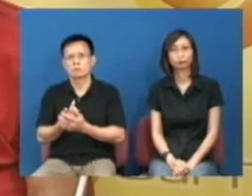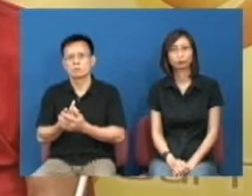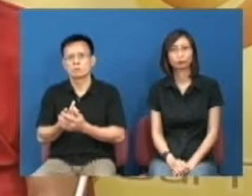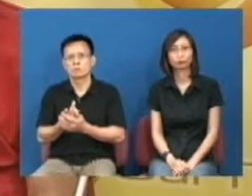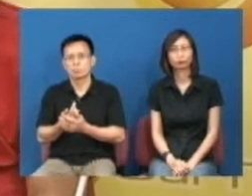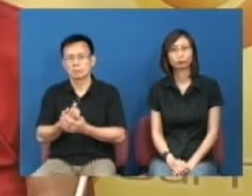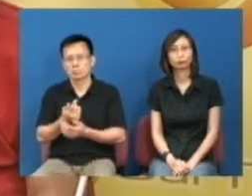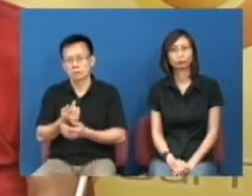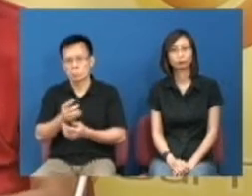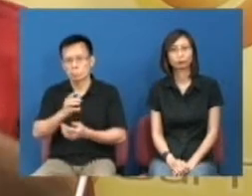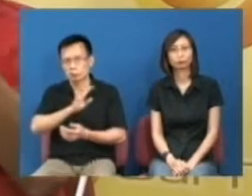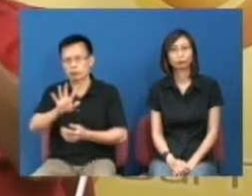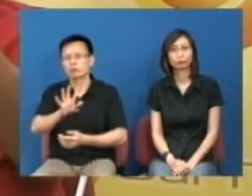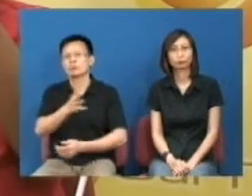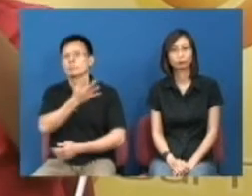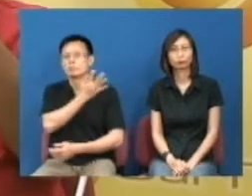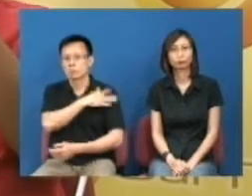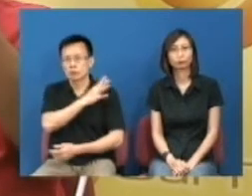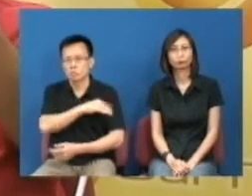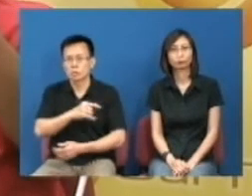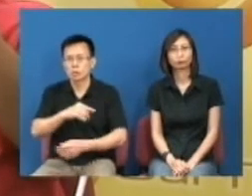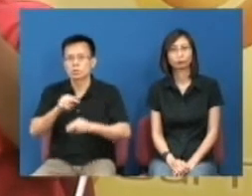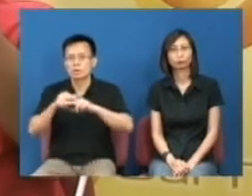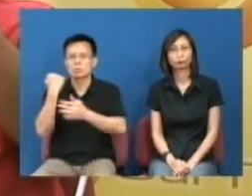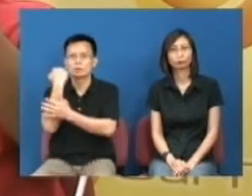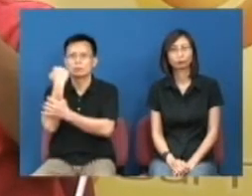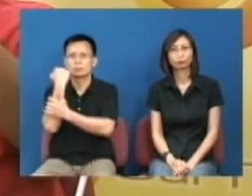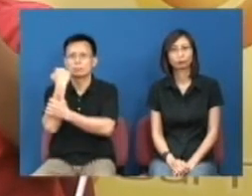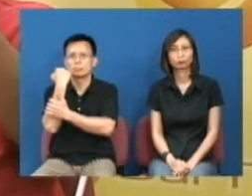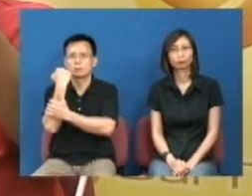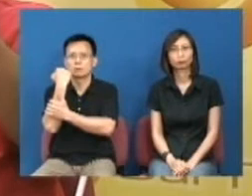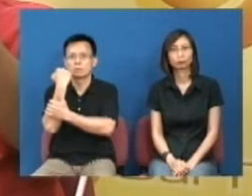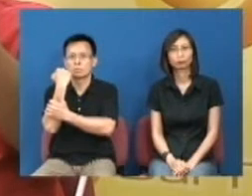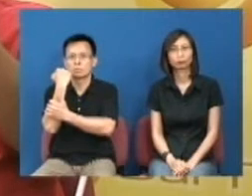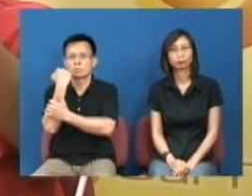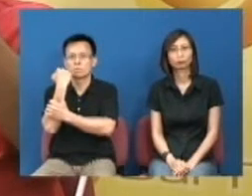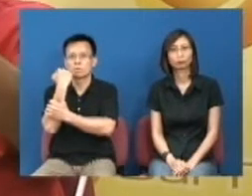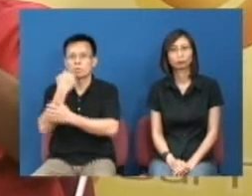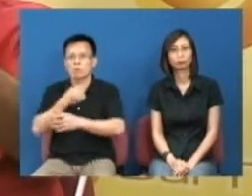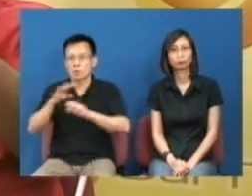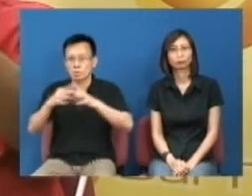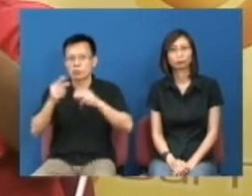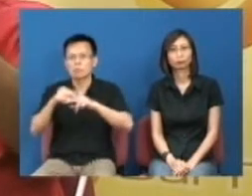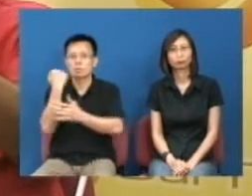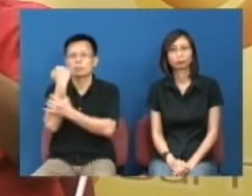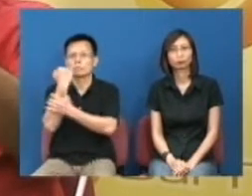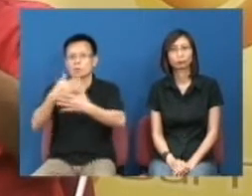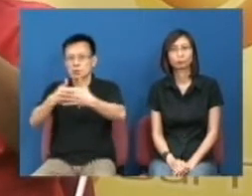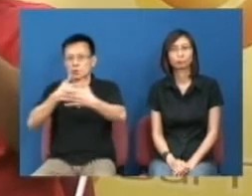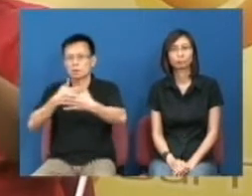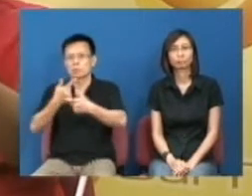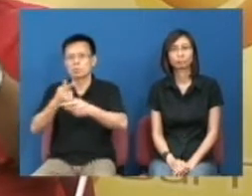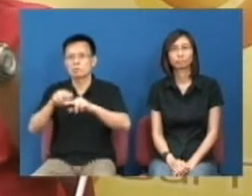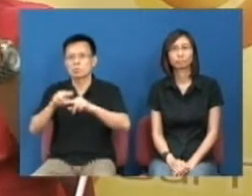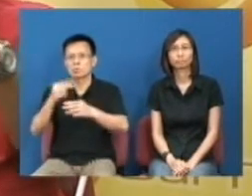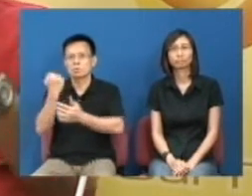唔理由辛亥革命開始，即係未有辛亥革命成功之前，到辛亥